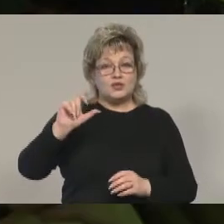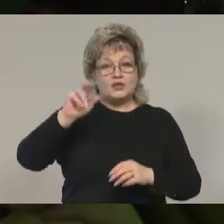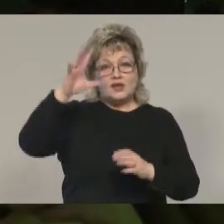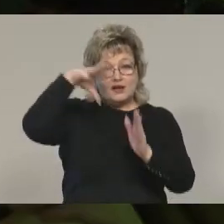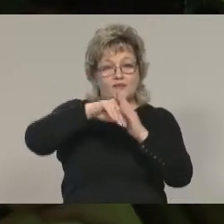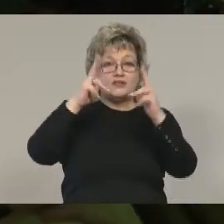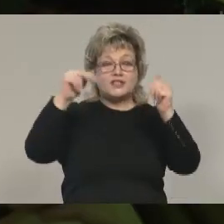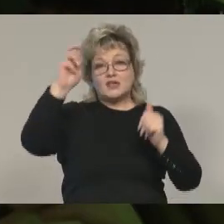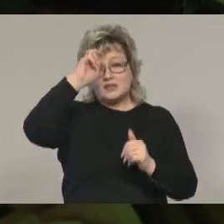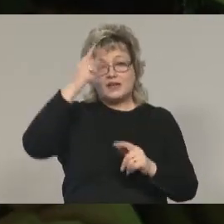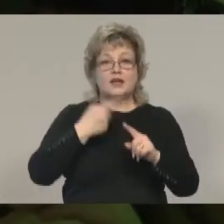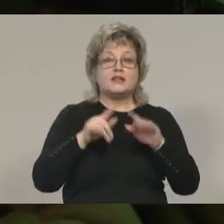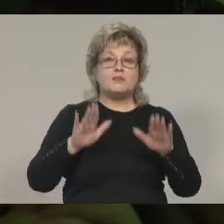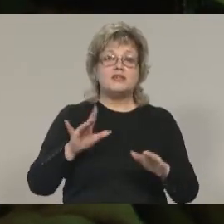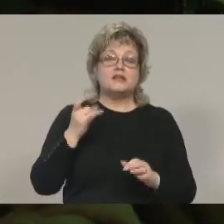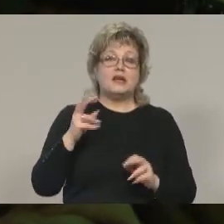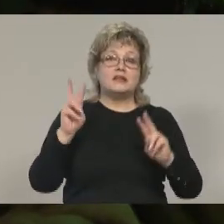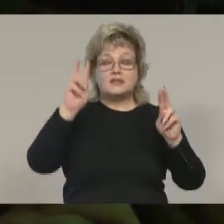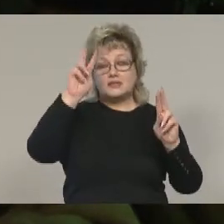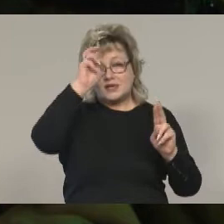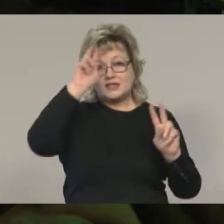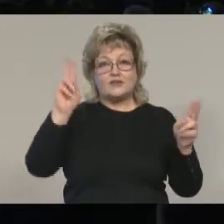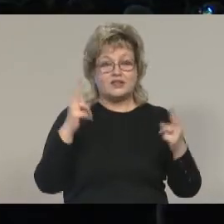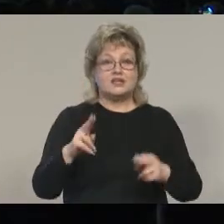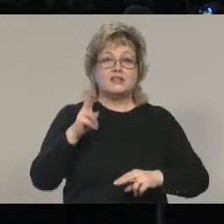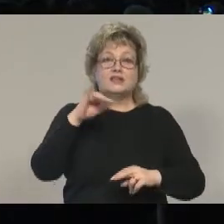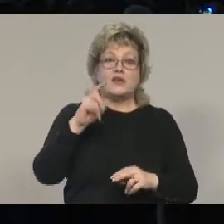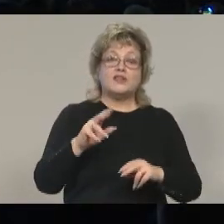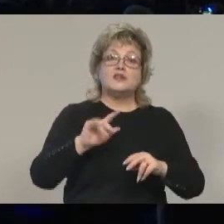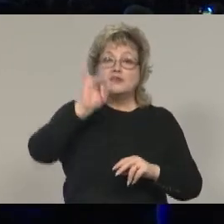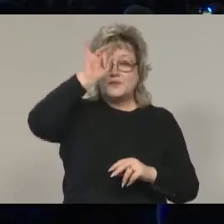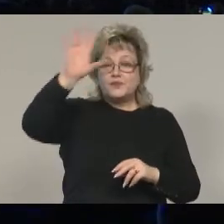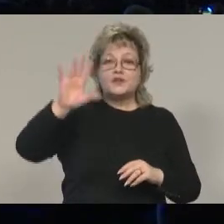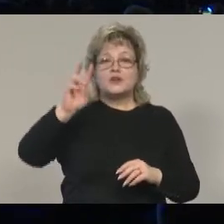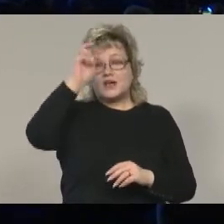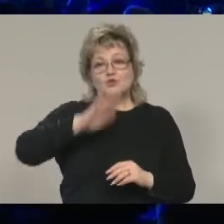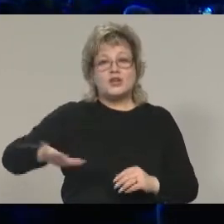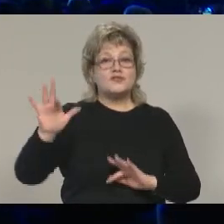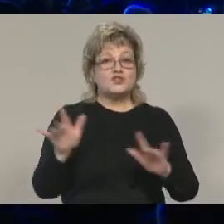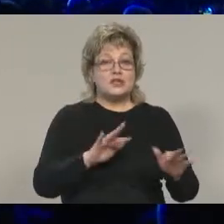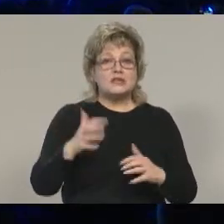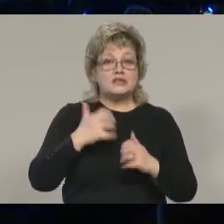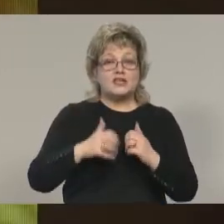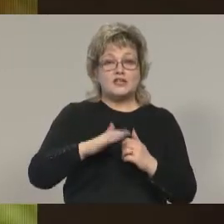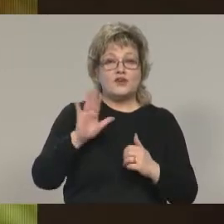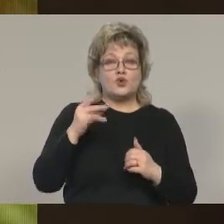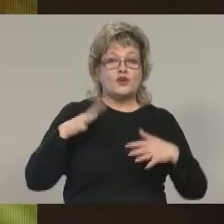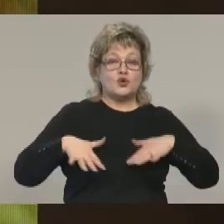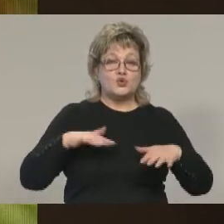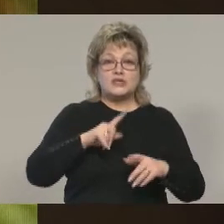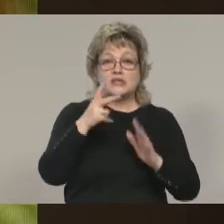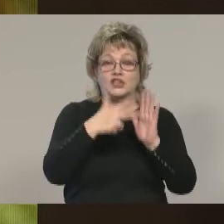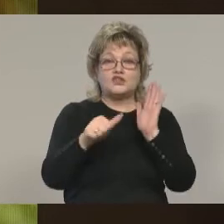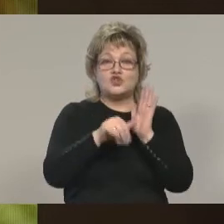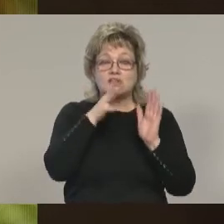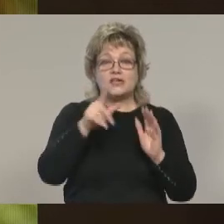Праздник Давитоба – самое место для царского танца. Давид Строитель – один из самых выдающихся государственных деятелей средневековой Грузии. За